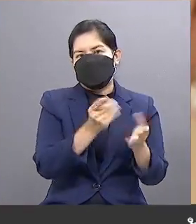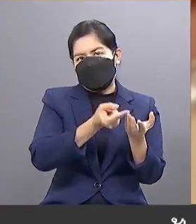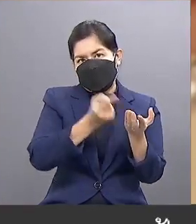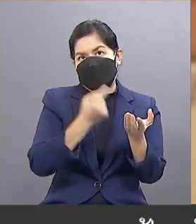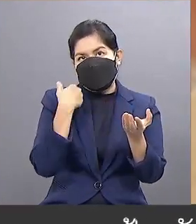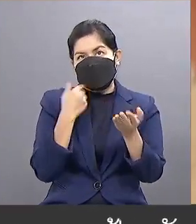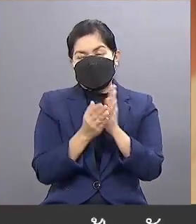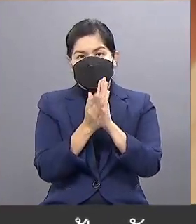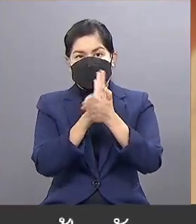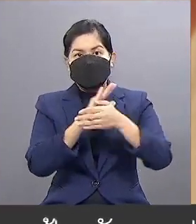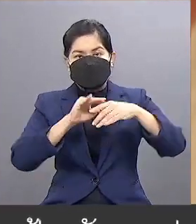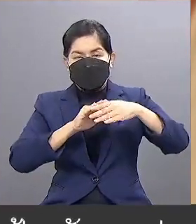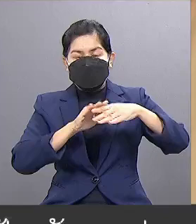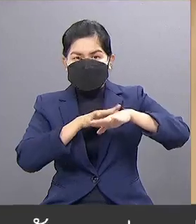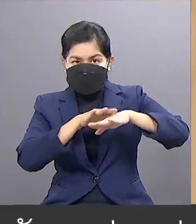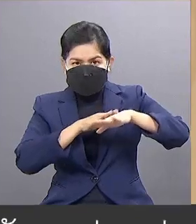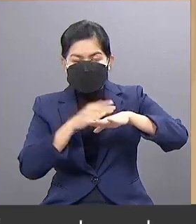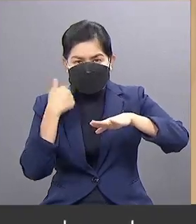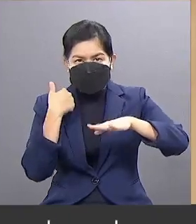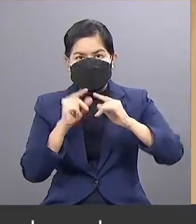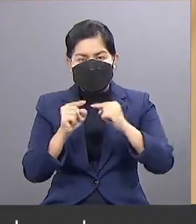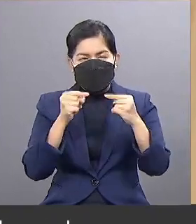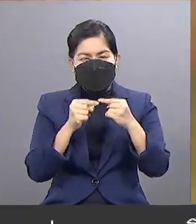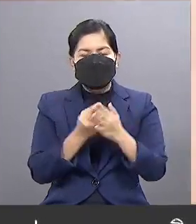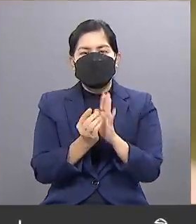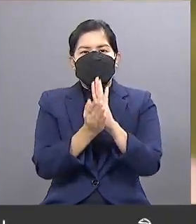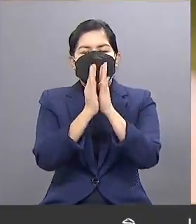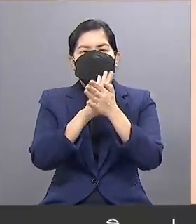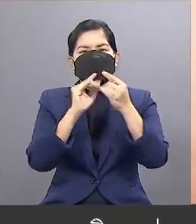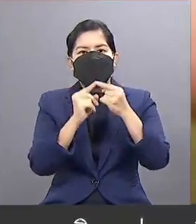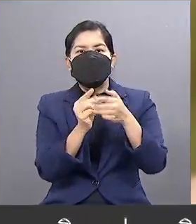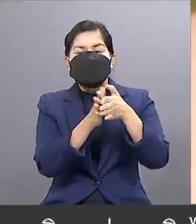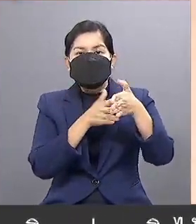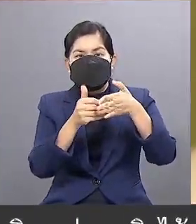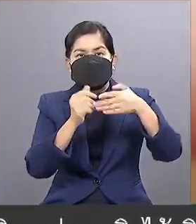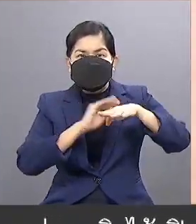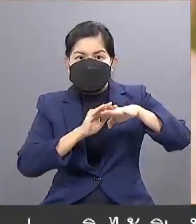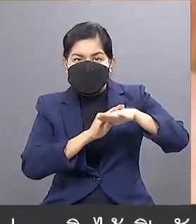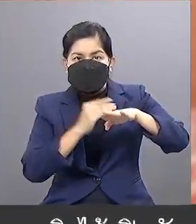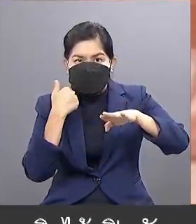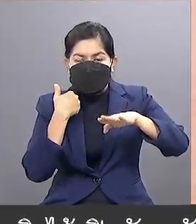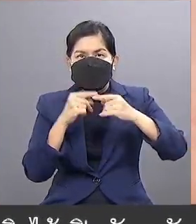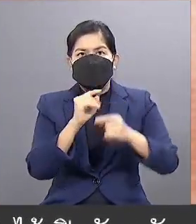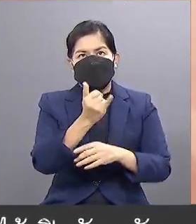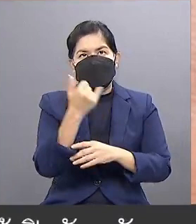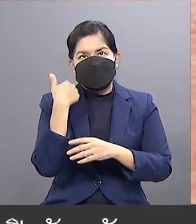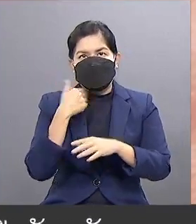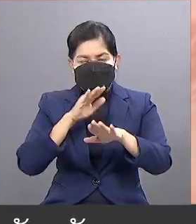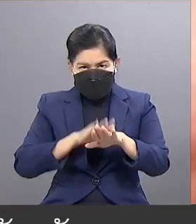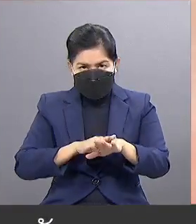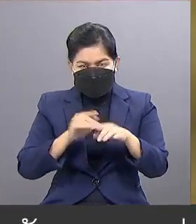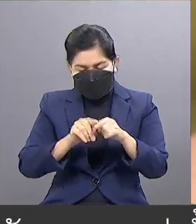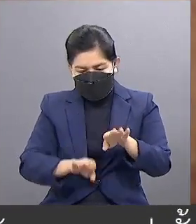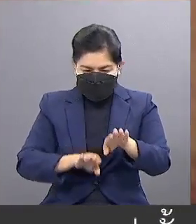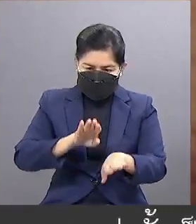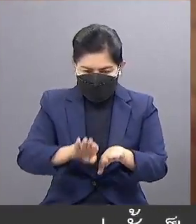นใหญ่นะคะก็ไม่ได้เปลี่ยนไปทุกส่วนของร่างกายนะคะส่วนใหญ่ก็จะเปลี่ยนไปที่ฝ่ามือฝ่าเท้าหรือตามผิวหนังชั้นนอก